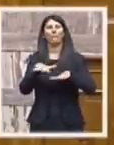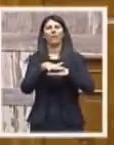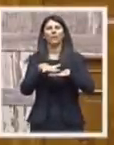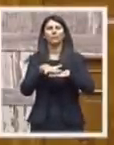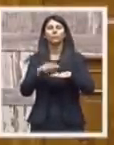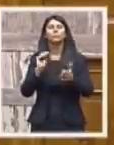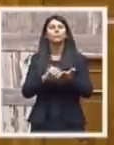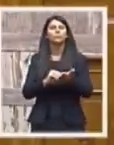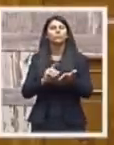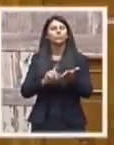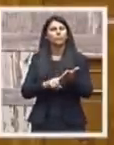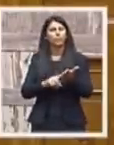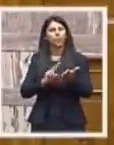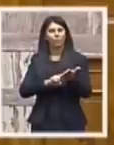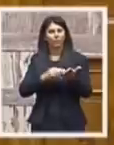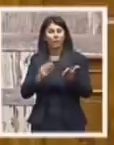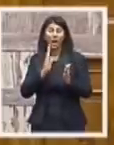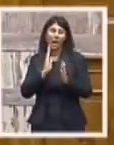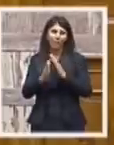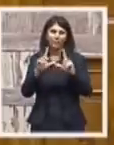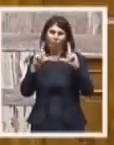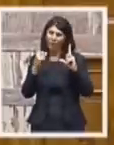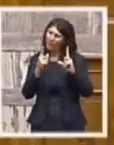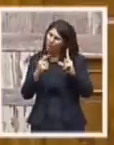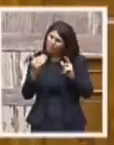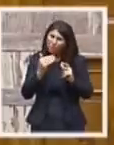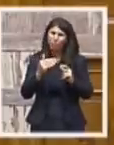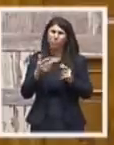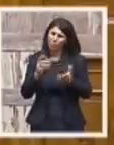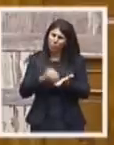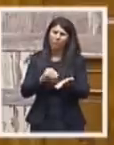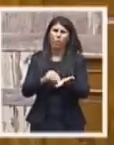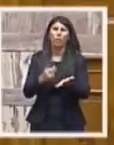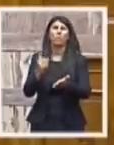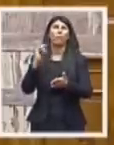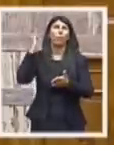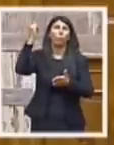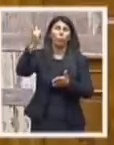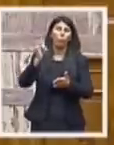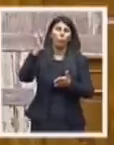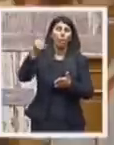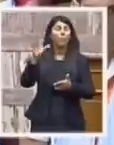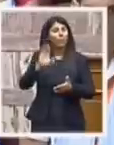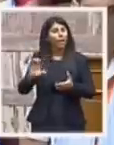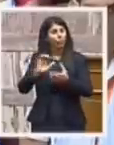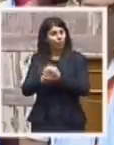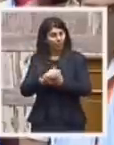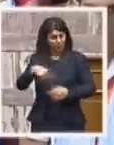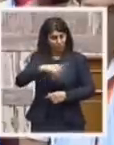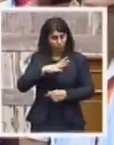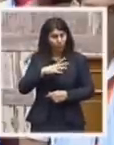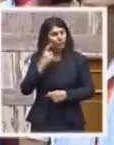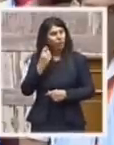θα πρέπει να λειτουργούν θεσμοί άμεσης δημοκρατίας πιο συχνά, προκειμένου ο Ευρωπαίος πολίτης να νιώθει πως συμμετέχει ενεργά στο πολιτικό